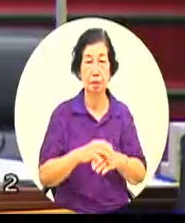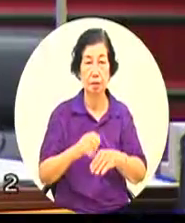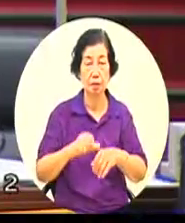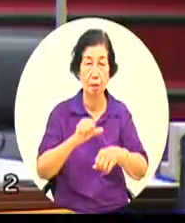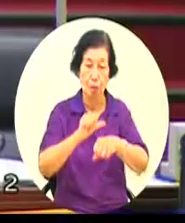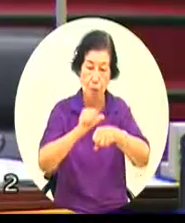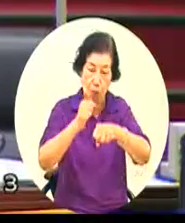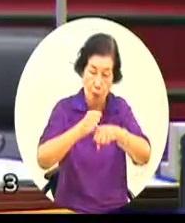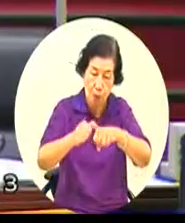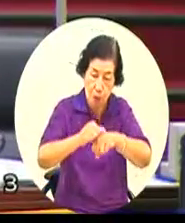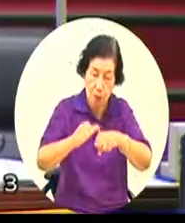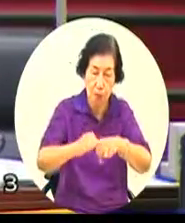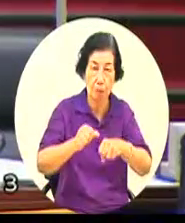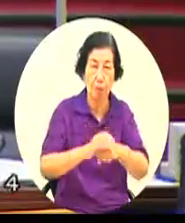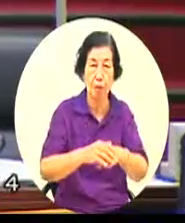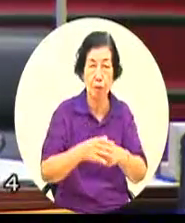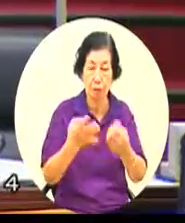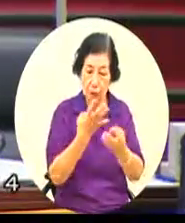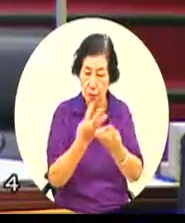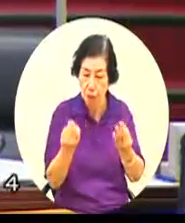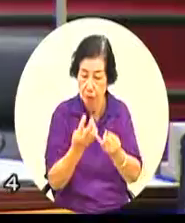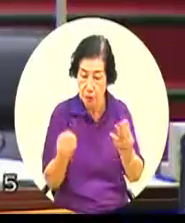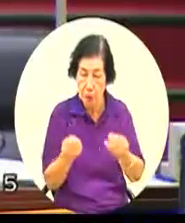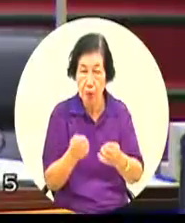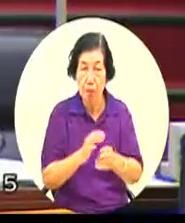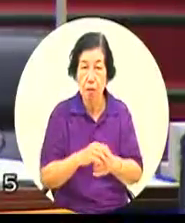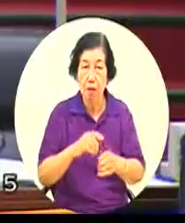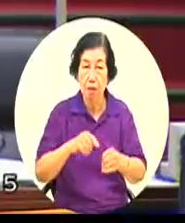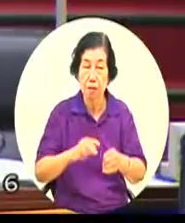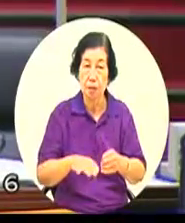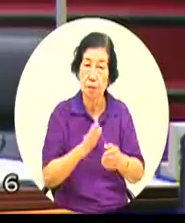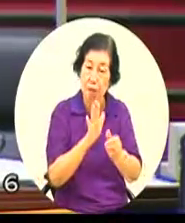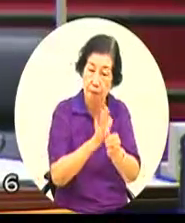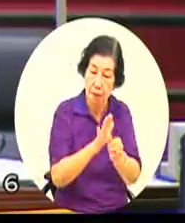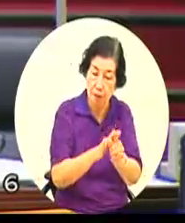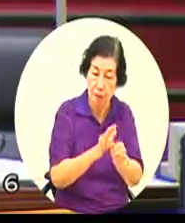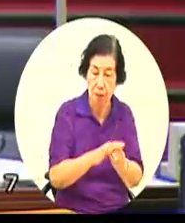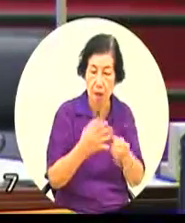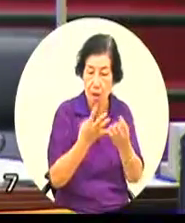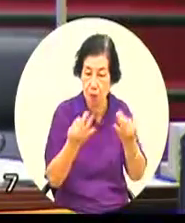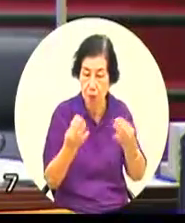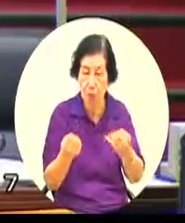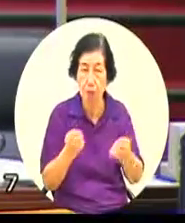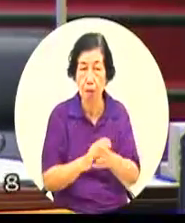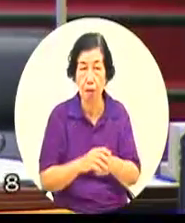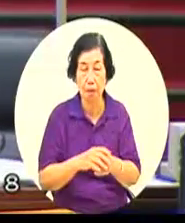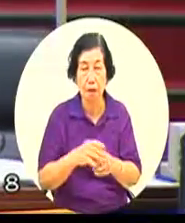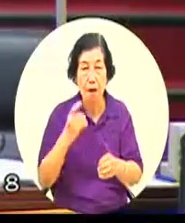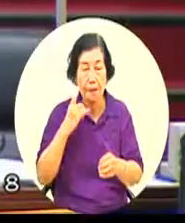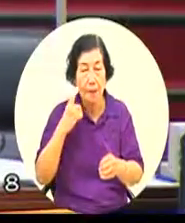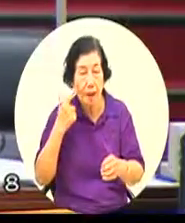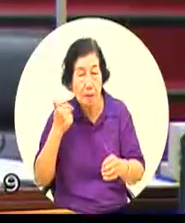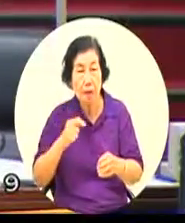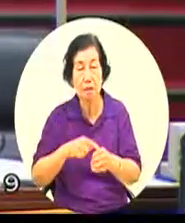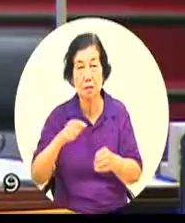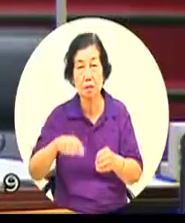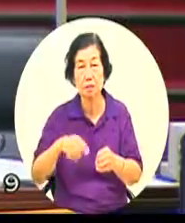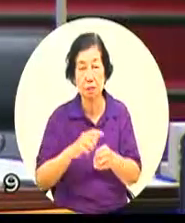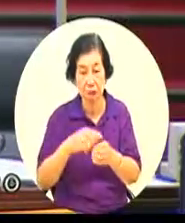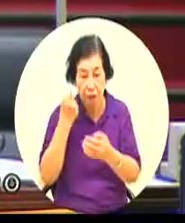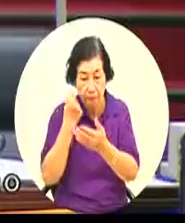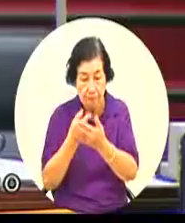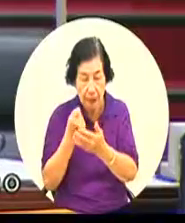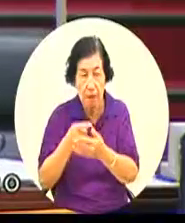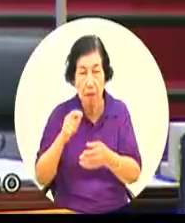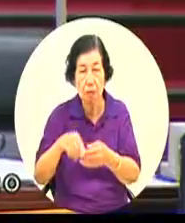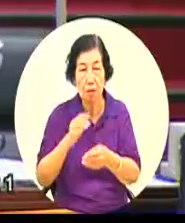了，我为了有更好的数学程度呢，家长呢一个月呢要多花3000块呢，让我重新再去学数